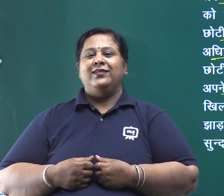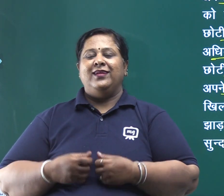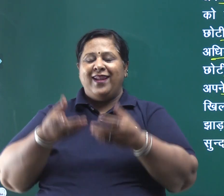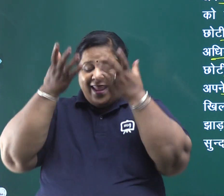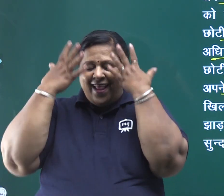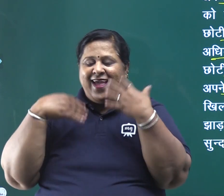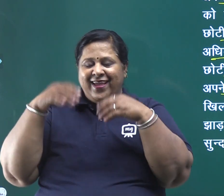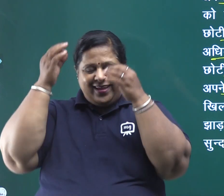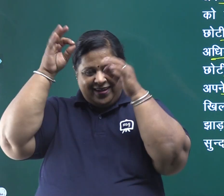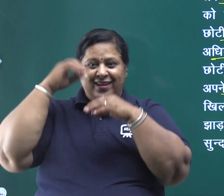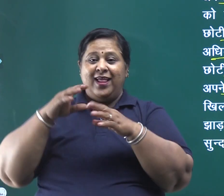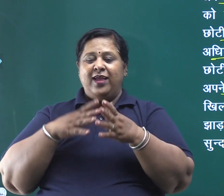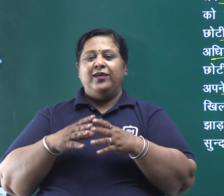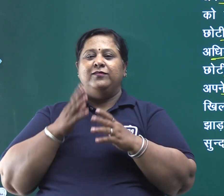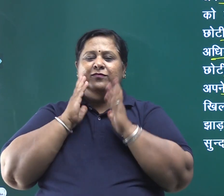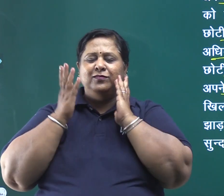नहलाएगी,